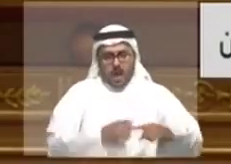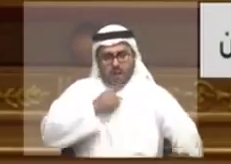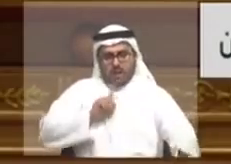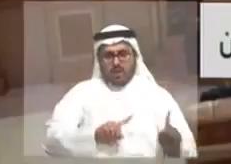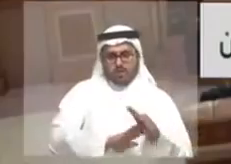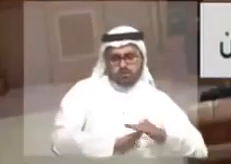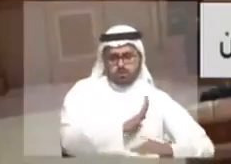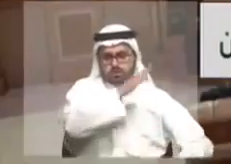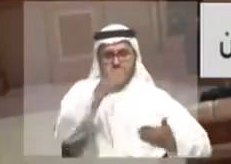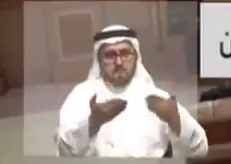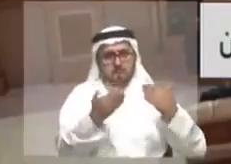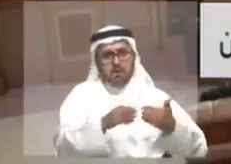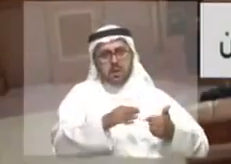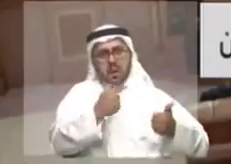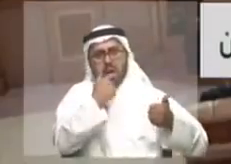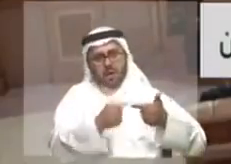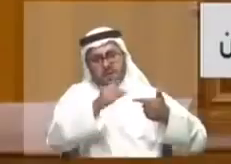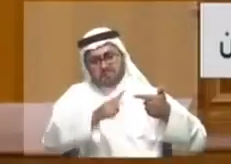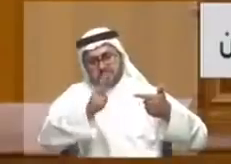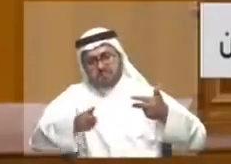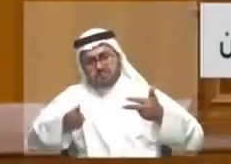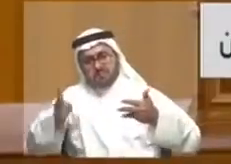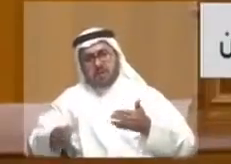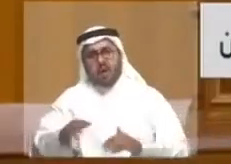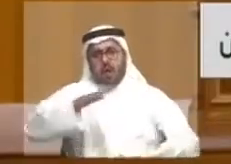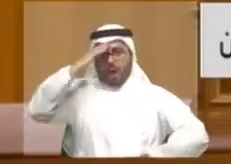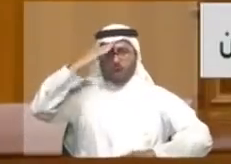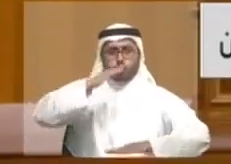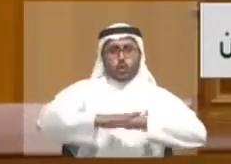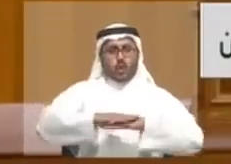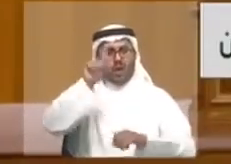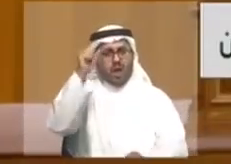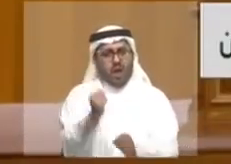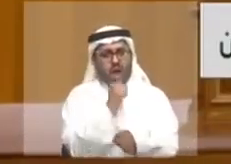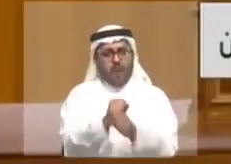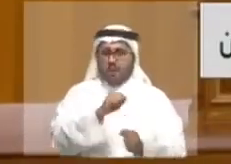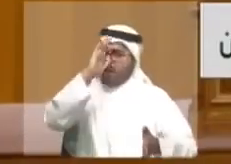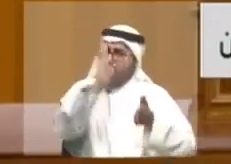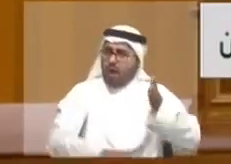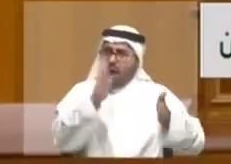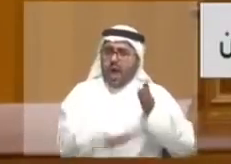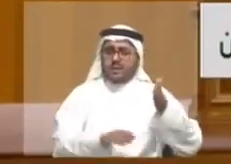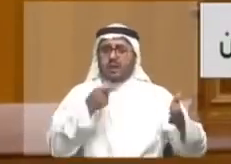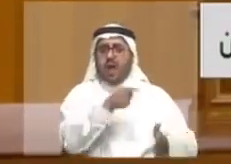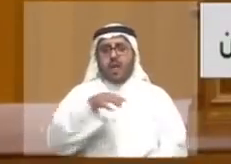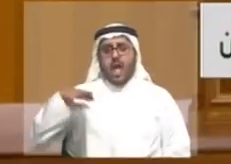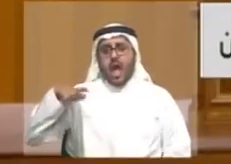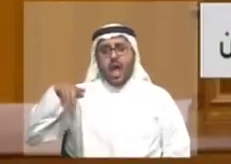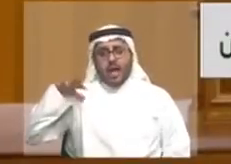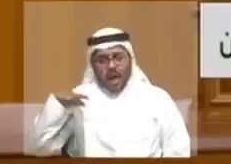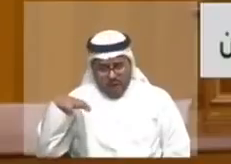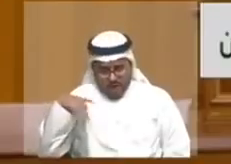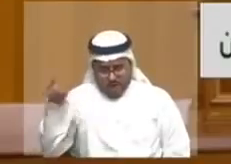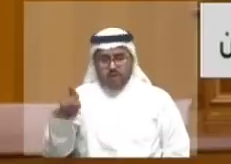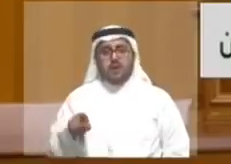مجدد على خطورة السلوك الإيراني في المنطقة وانتهاكه